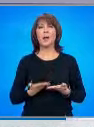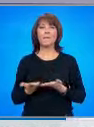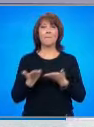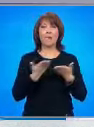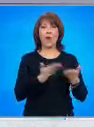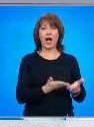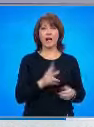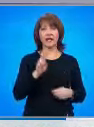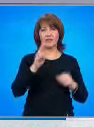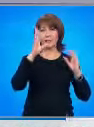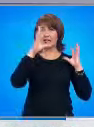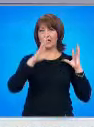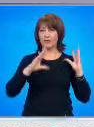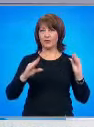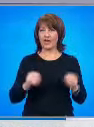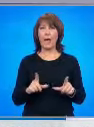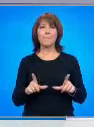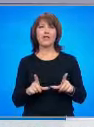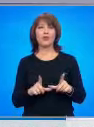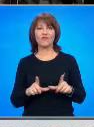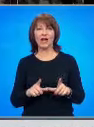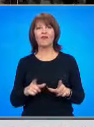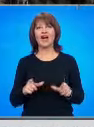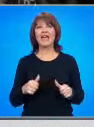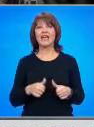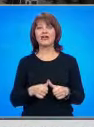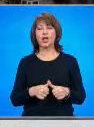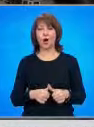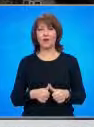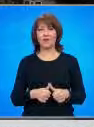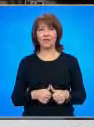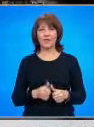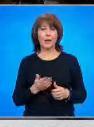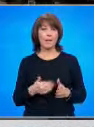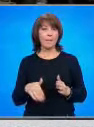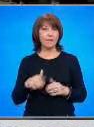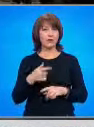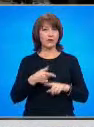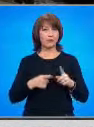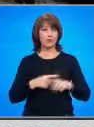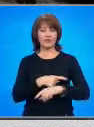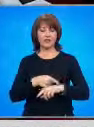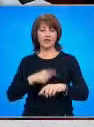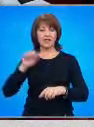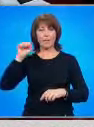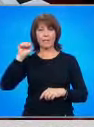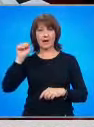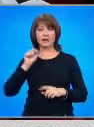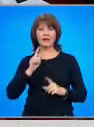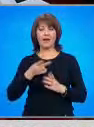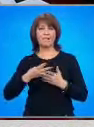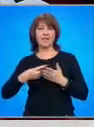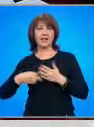двамата дипломати Елеонора Митрофанова и Никита Лешуков. Малко повече от половин час трябваше на партиите, за да излязат с